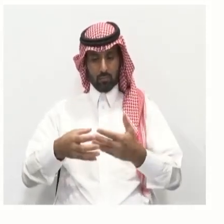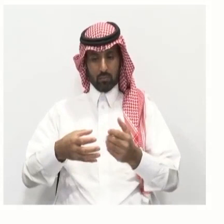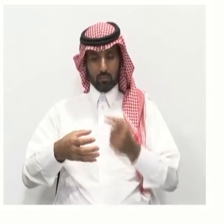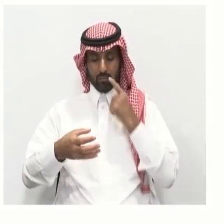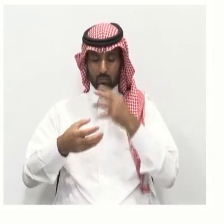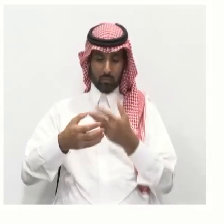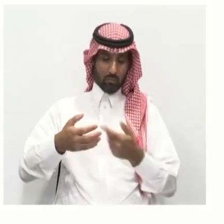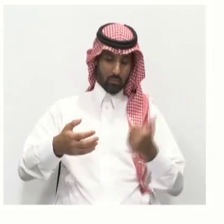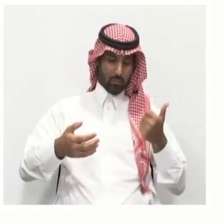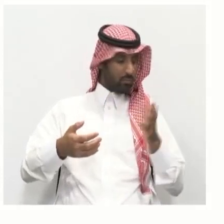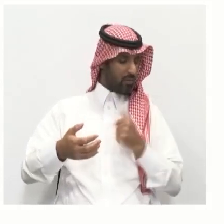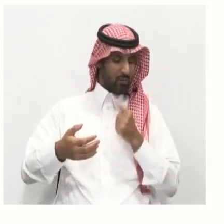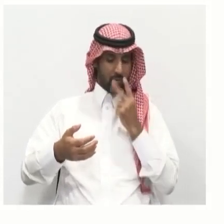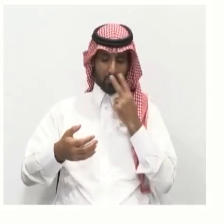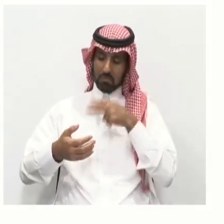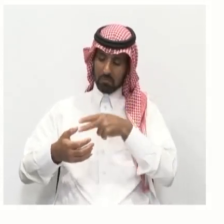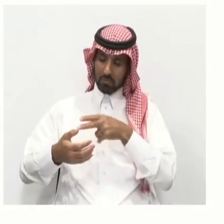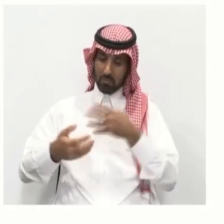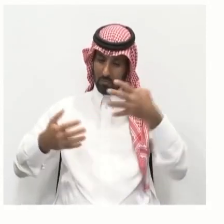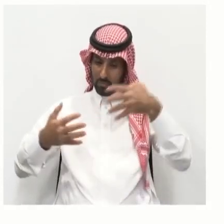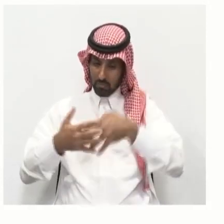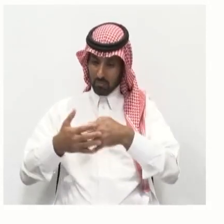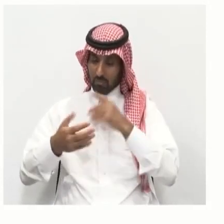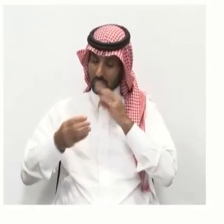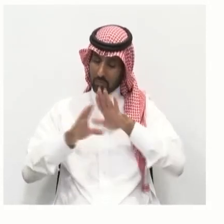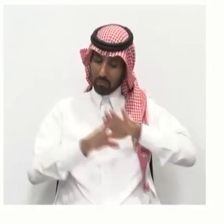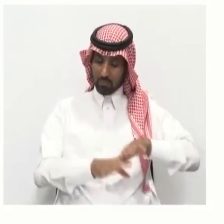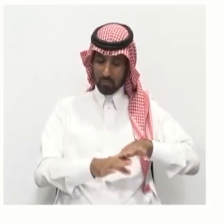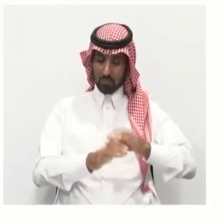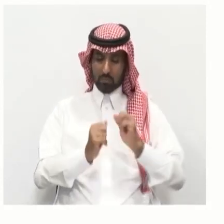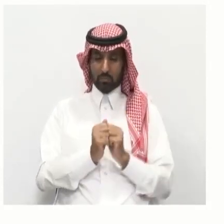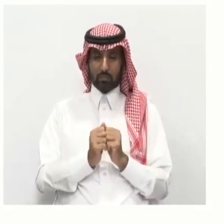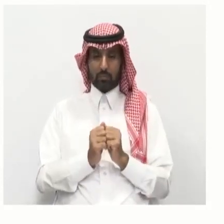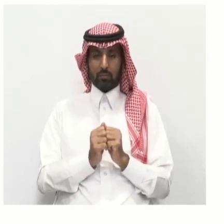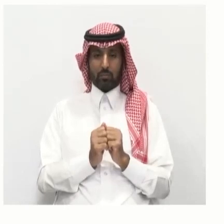موجب في النواتج لا اذا نضعه زي ما